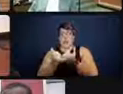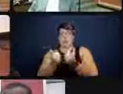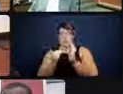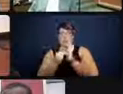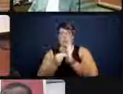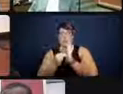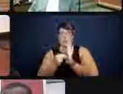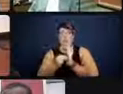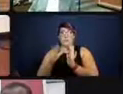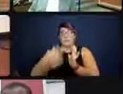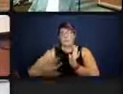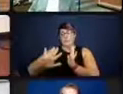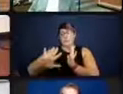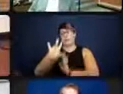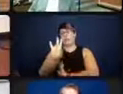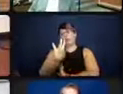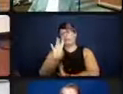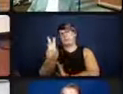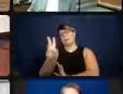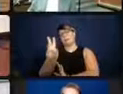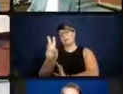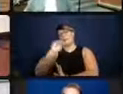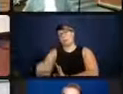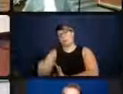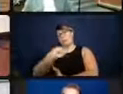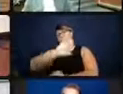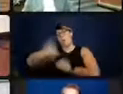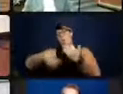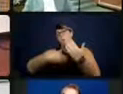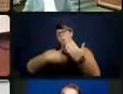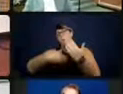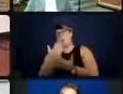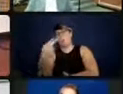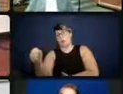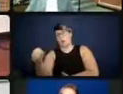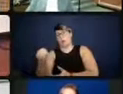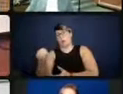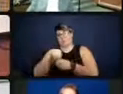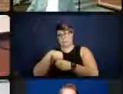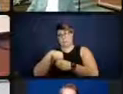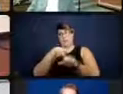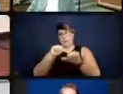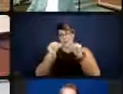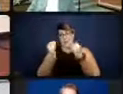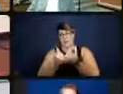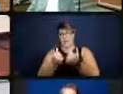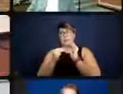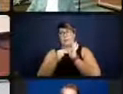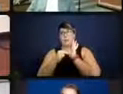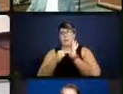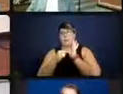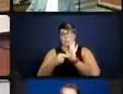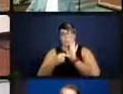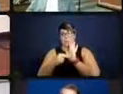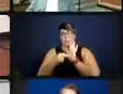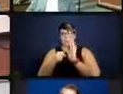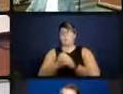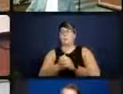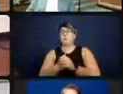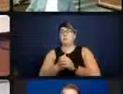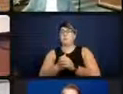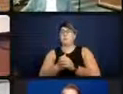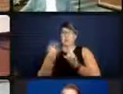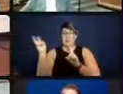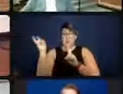18,000 طالب في هذا النموذج. هذا حوالي 60% من طلاب الثانوية بشكل عام هم مشاركون في هذا النموذج